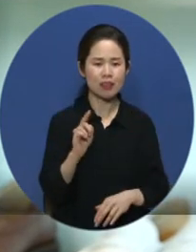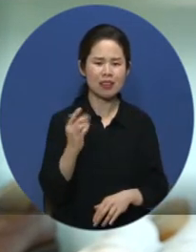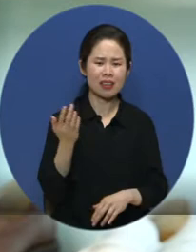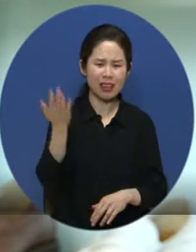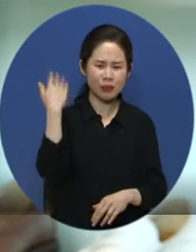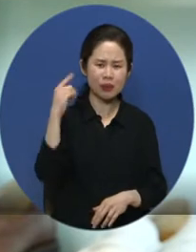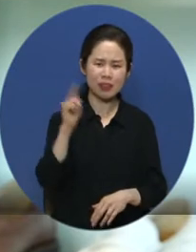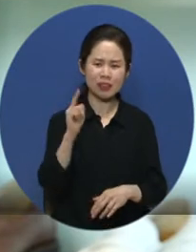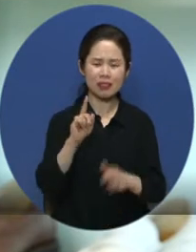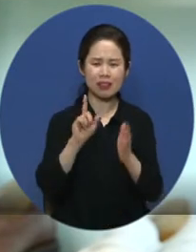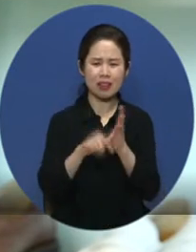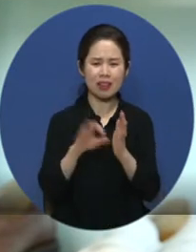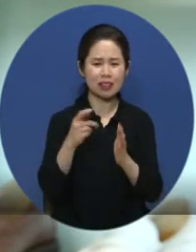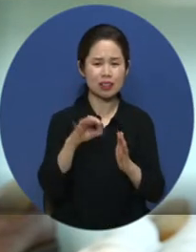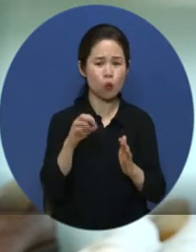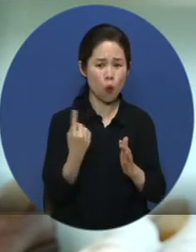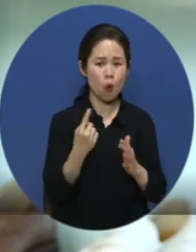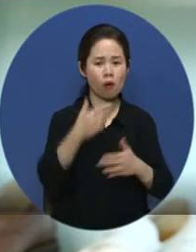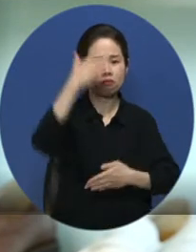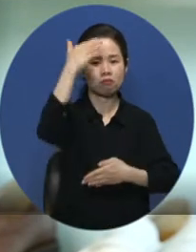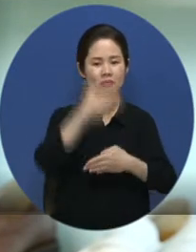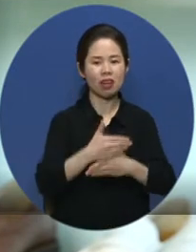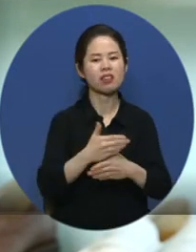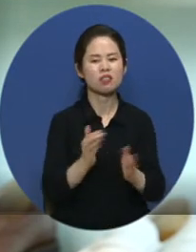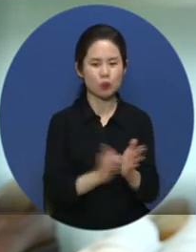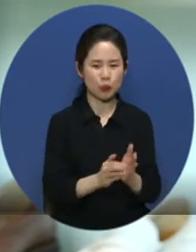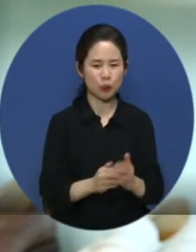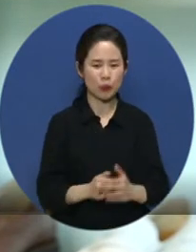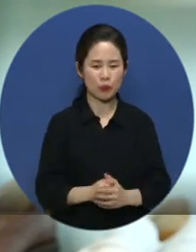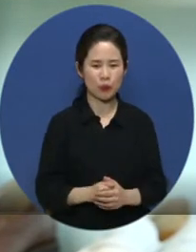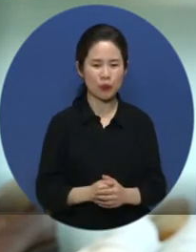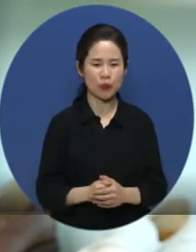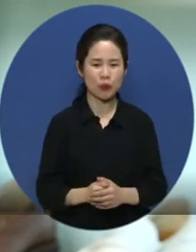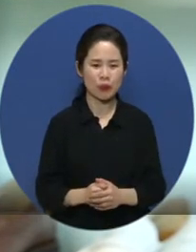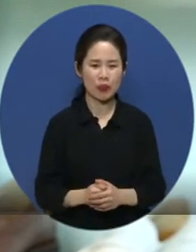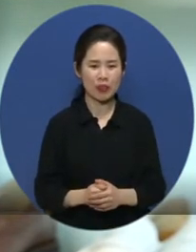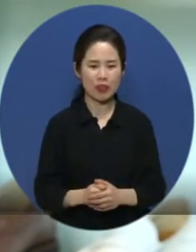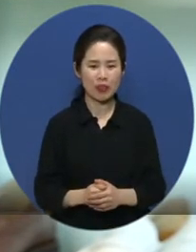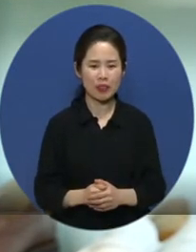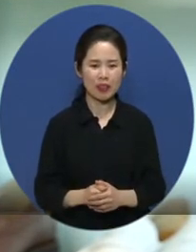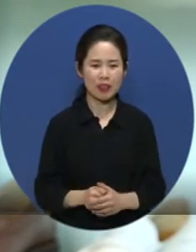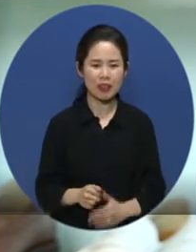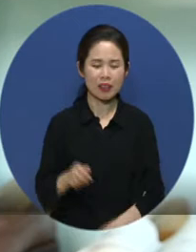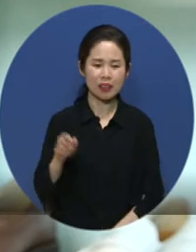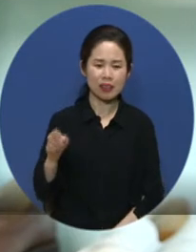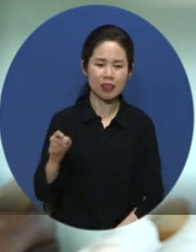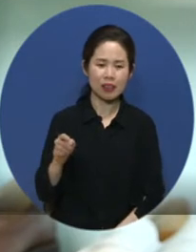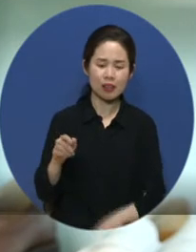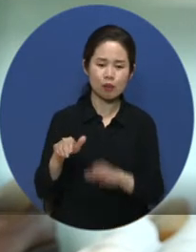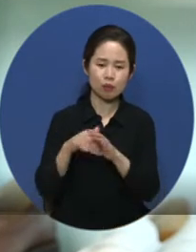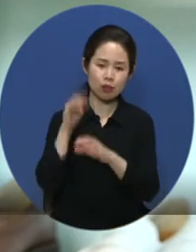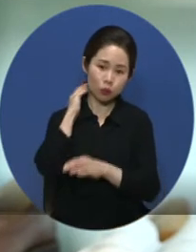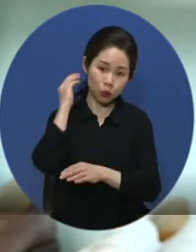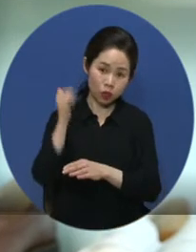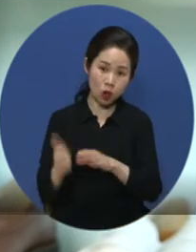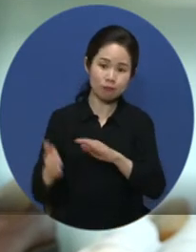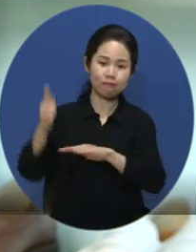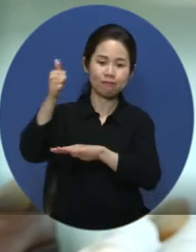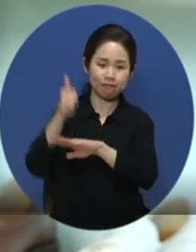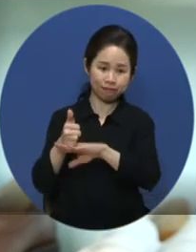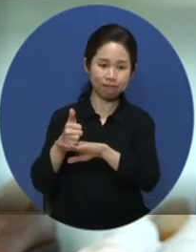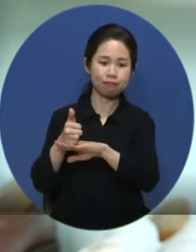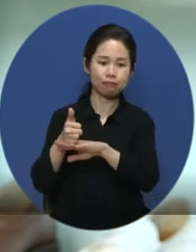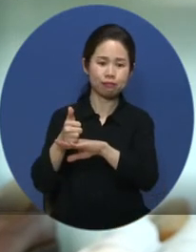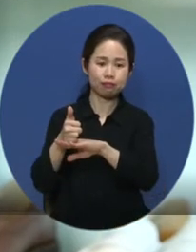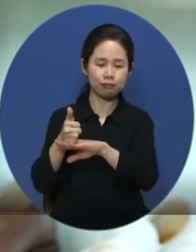폐업한 상태에서 주목을 받았던 거죠. 가장 먼저는 대통령께서